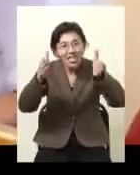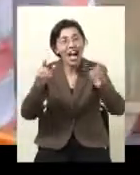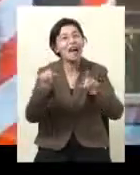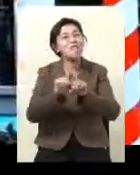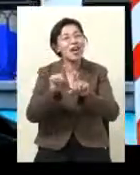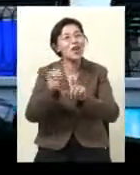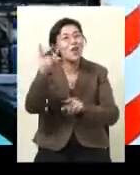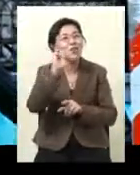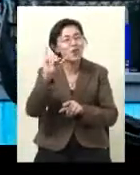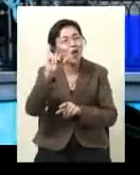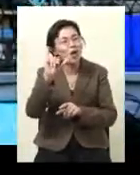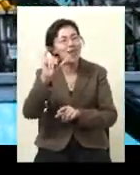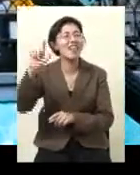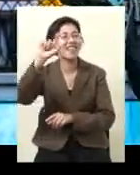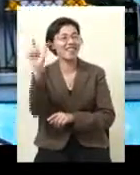ตาลีนะครับ